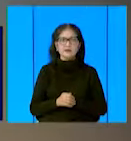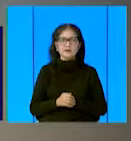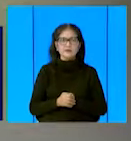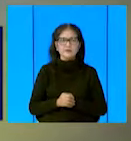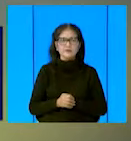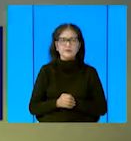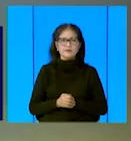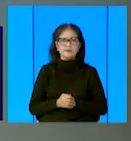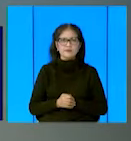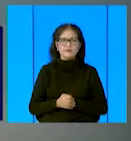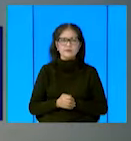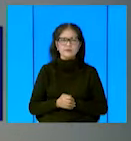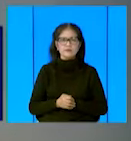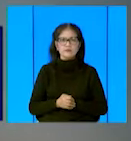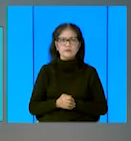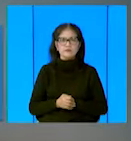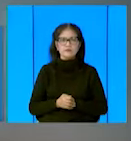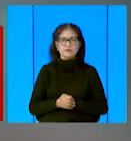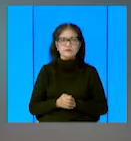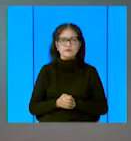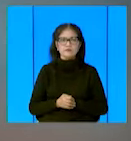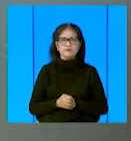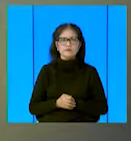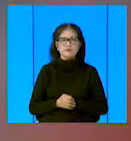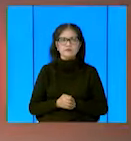Dari Badung, Bali, Bagus Alit, iNews, melaporkan.